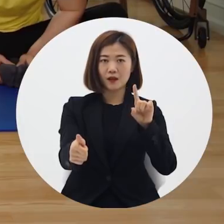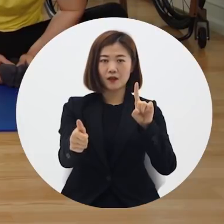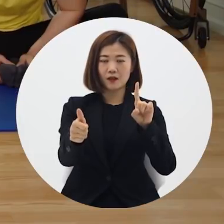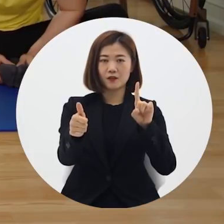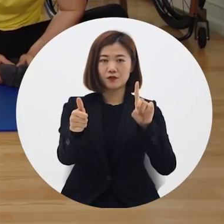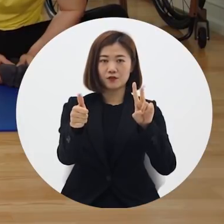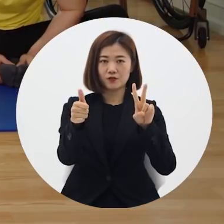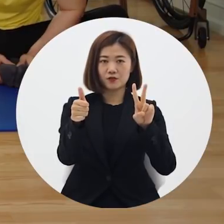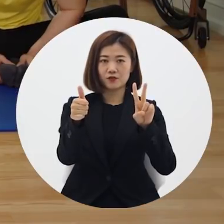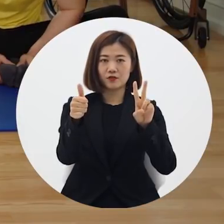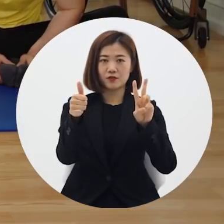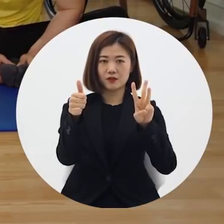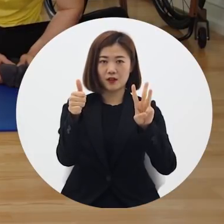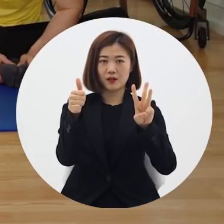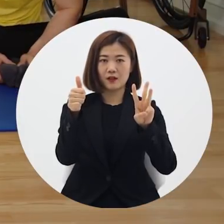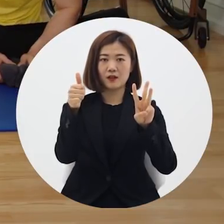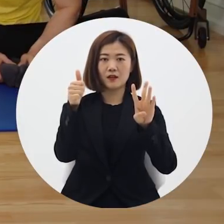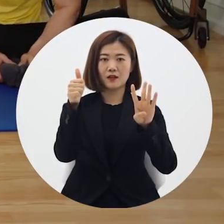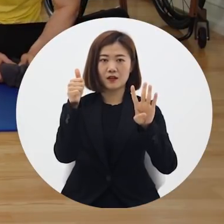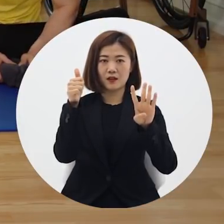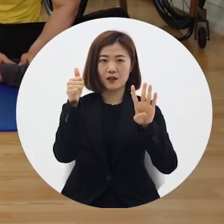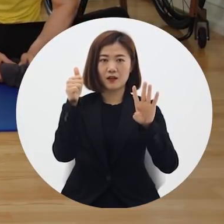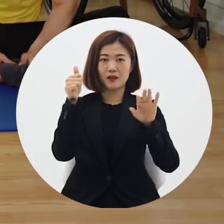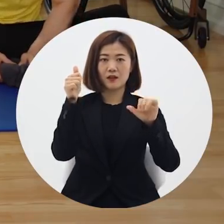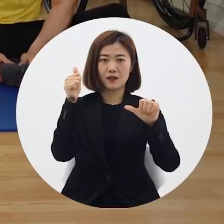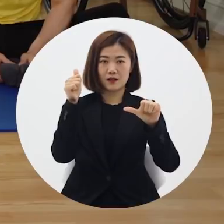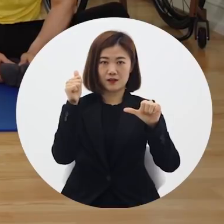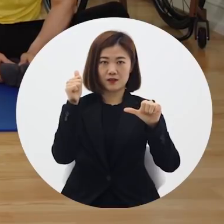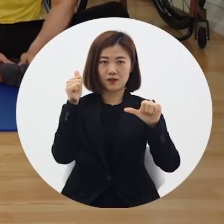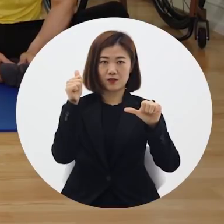하나, 둘, 셋, 넷,